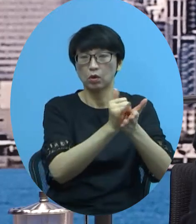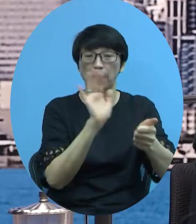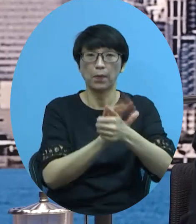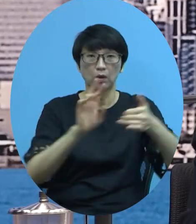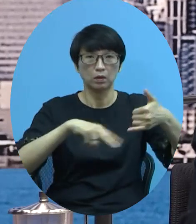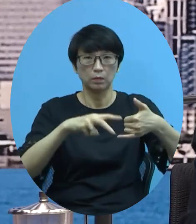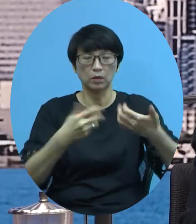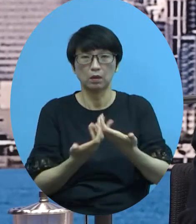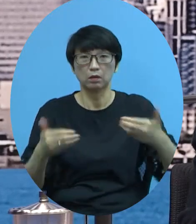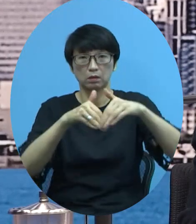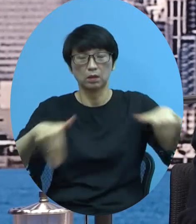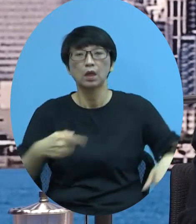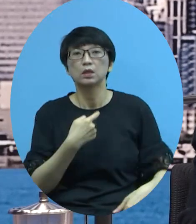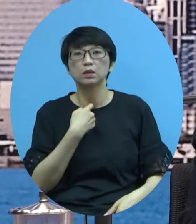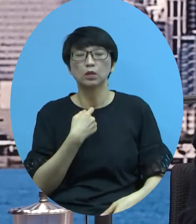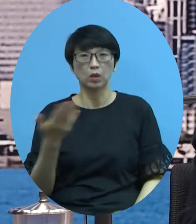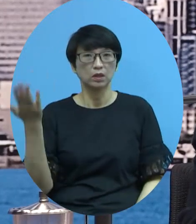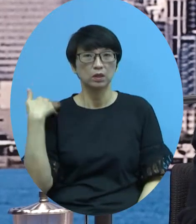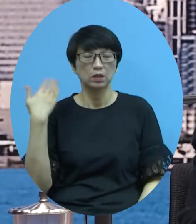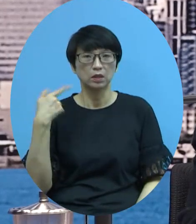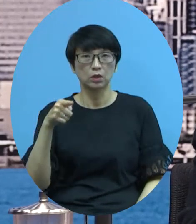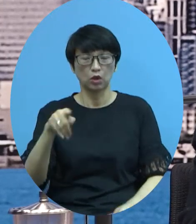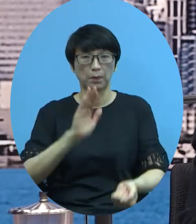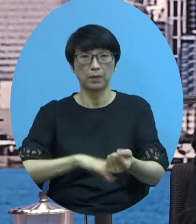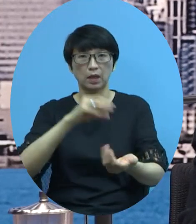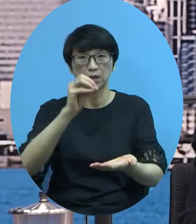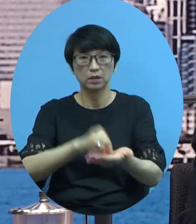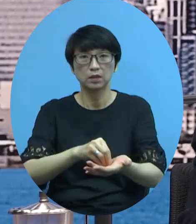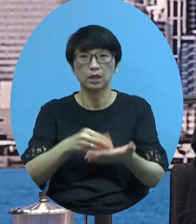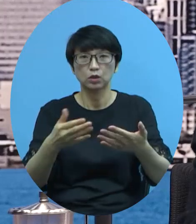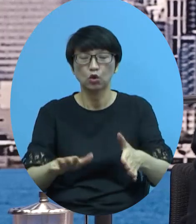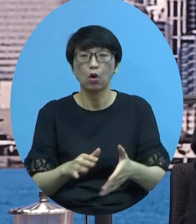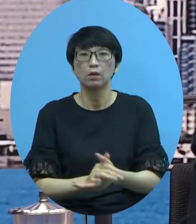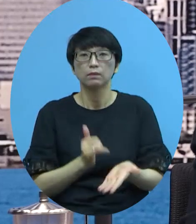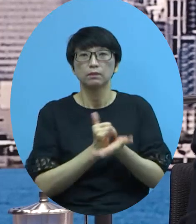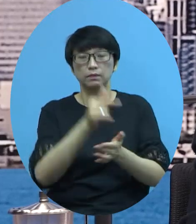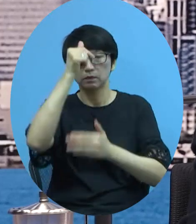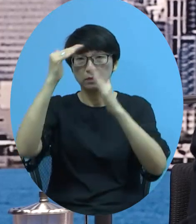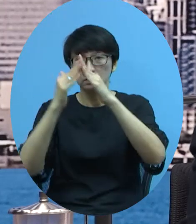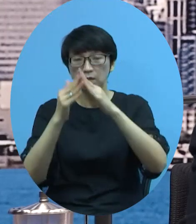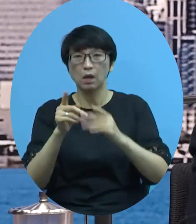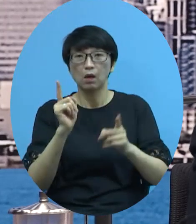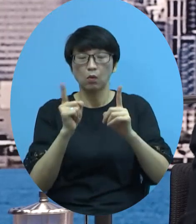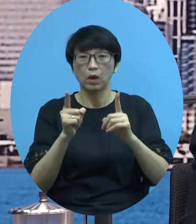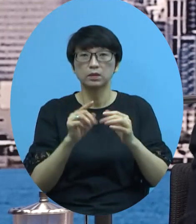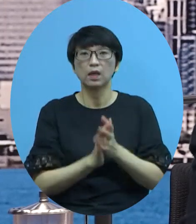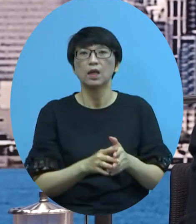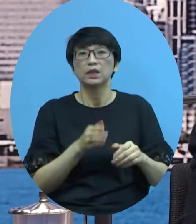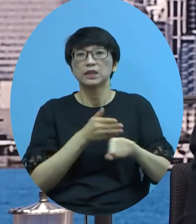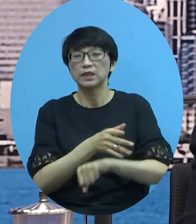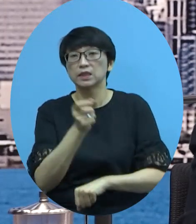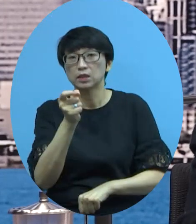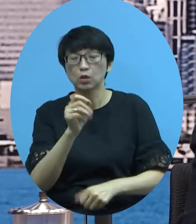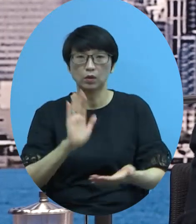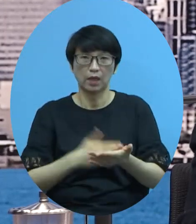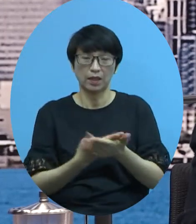都有幾日咧，就係即係確診個案咧送去醫院咧，都可能有少少延誤啦。咁但係而家都好快清